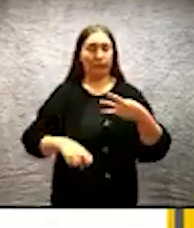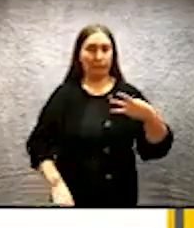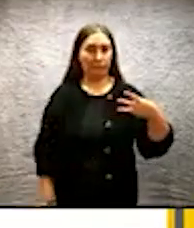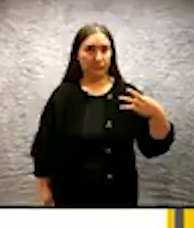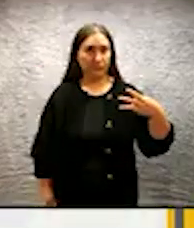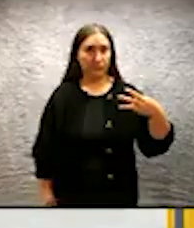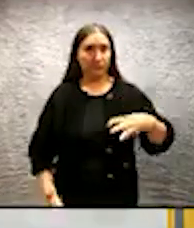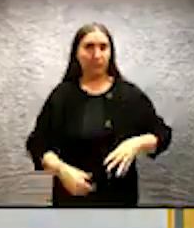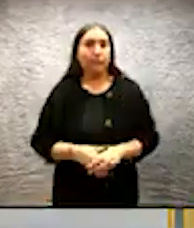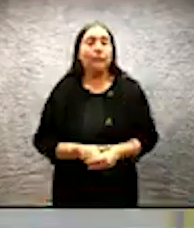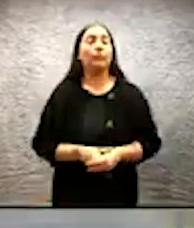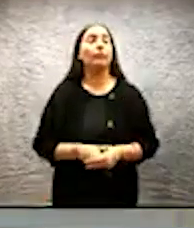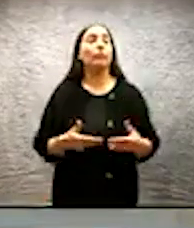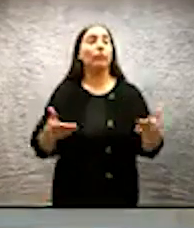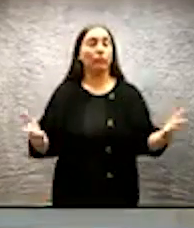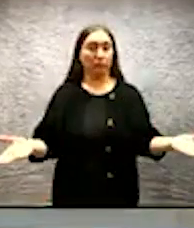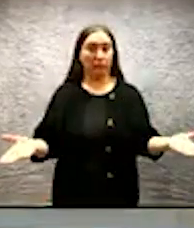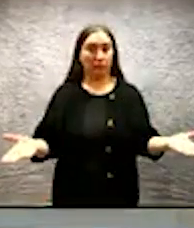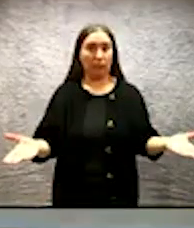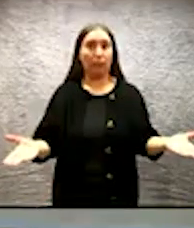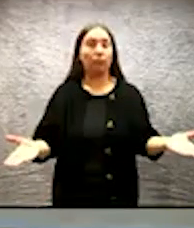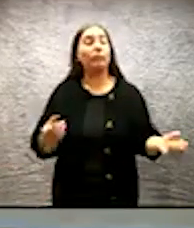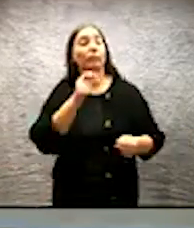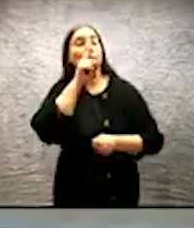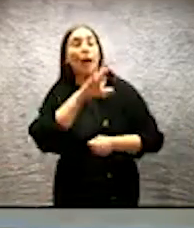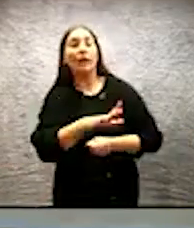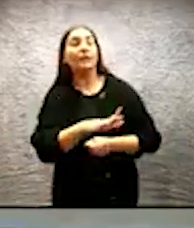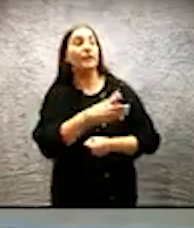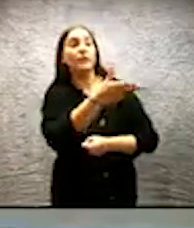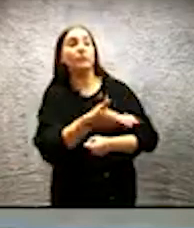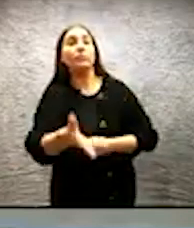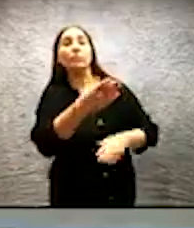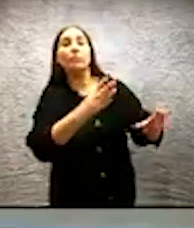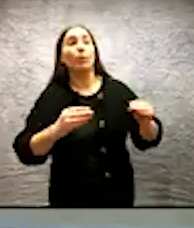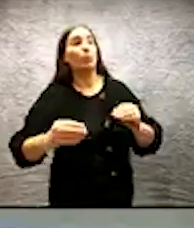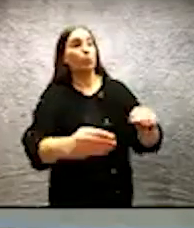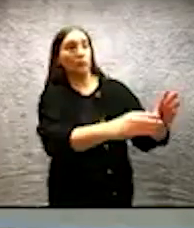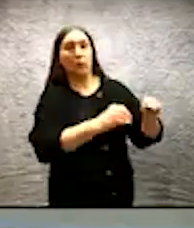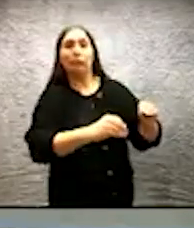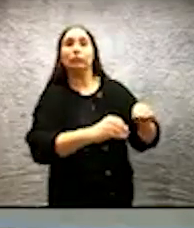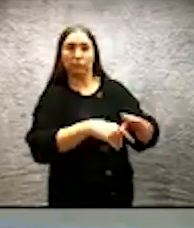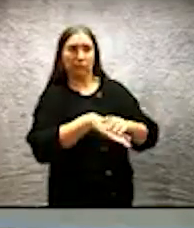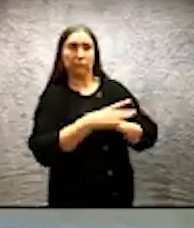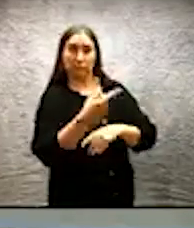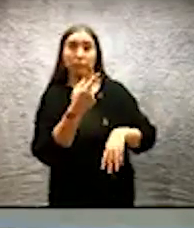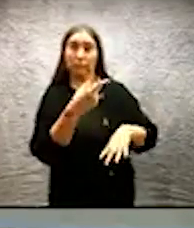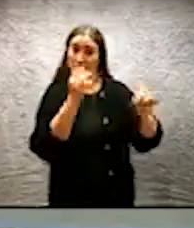La consultation publique allant dans le sens de changer le nom de l'avenue